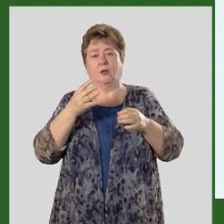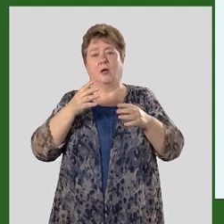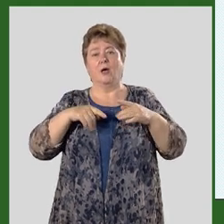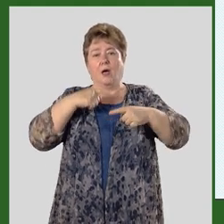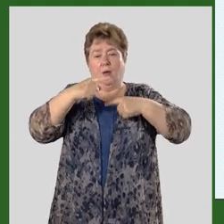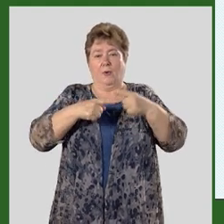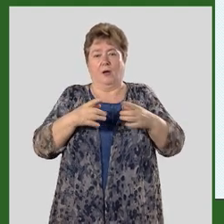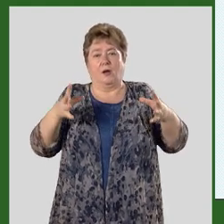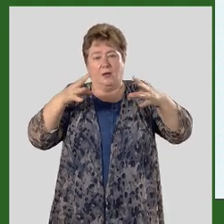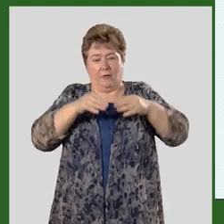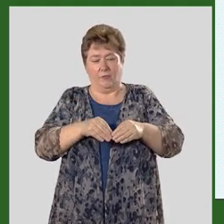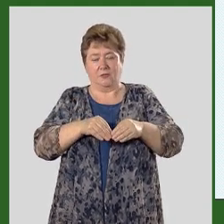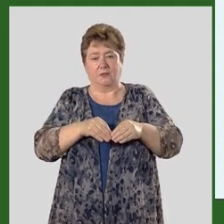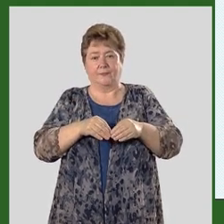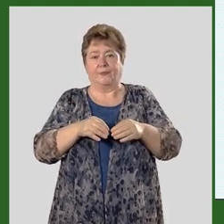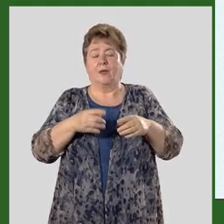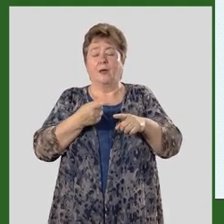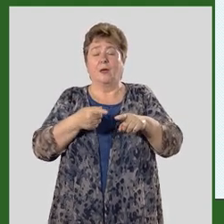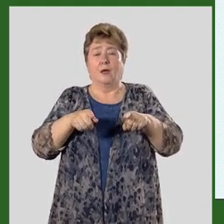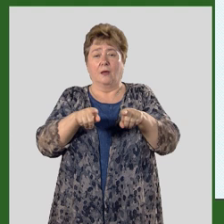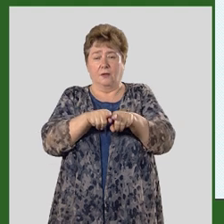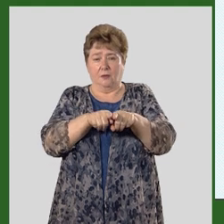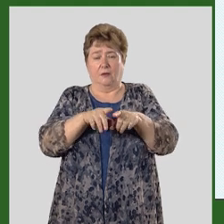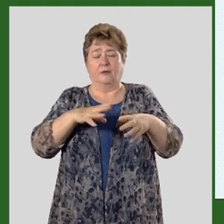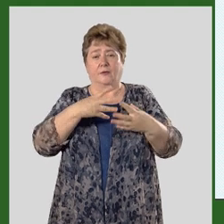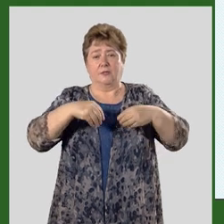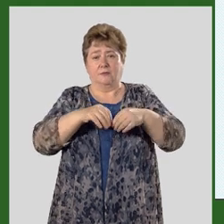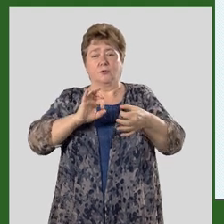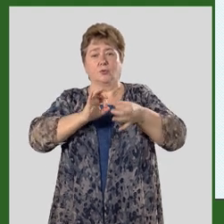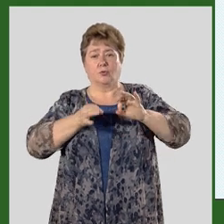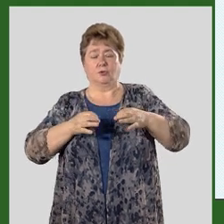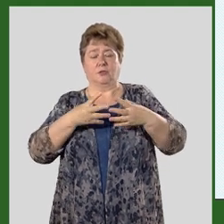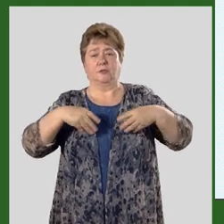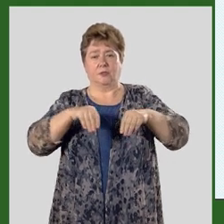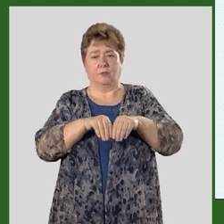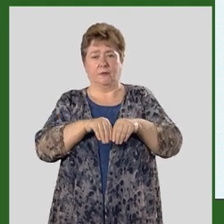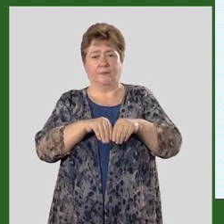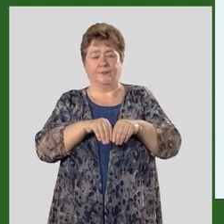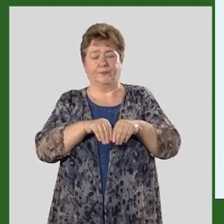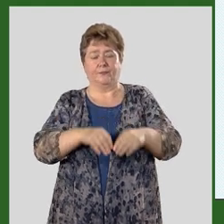четвертого поколения. Такие семьи относят к сложным семьям.